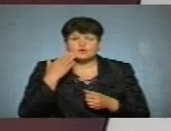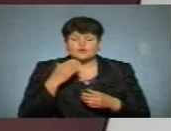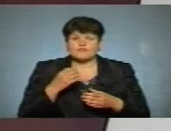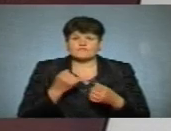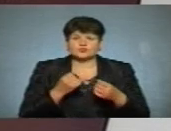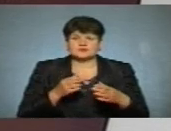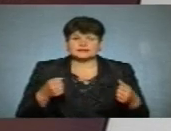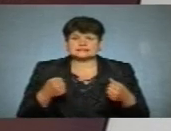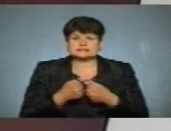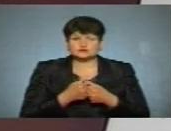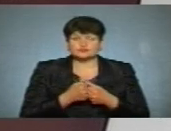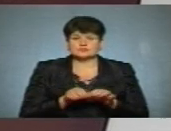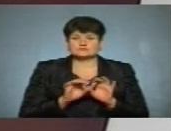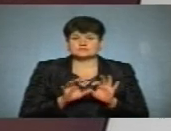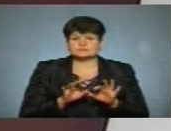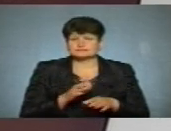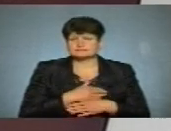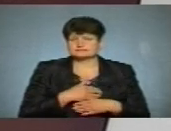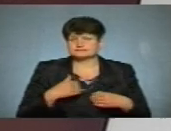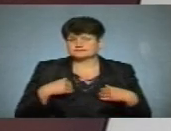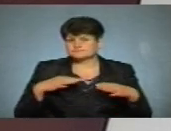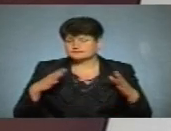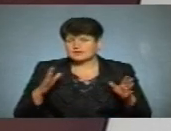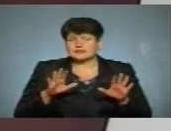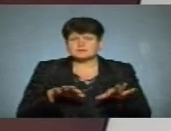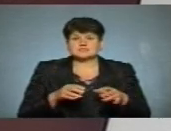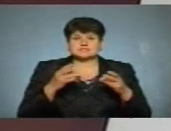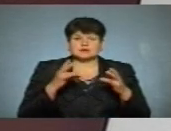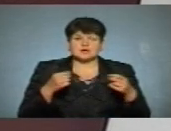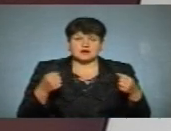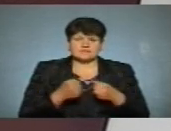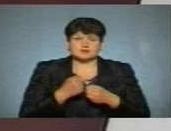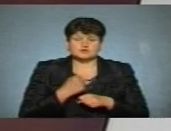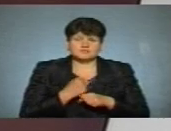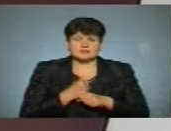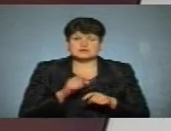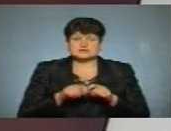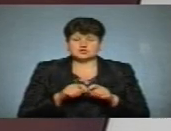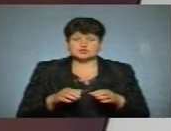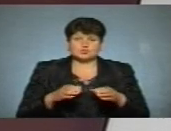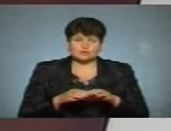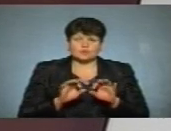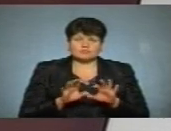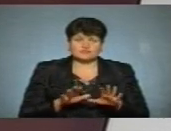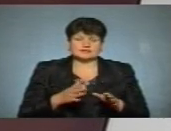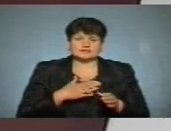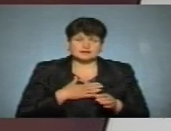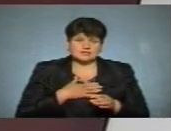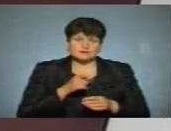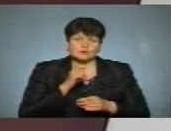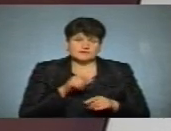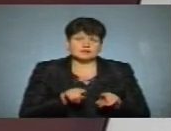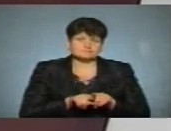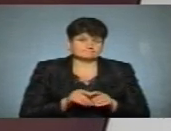зіткнувся з маршруткою, надавати коментарі відмовився. На місці аварії працювала слідчо-оперативна група Нацполіції. Коментувати на місці нашим кореспондентам вони